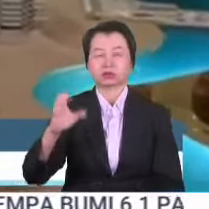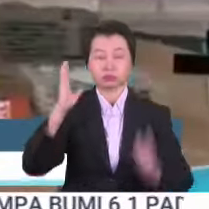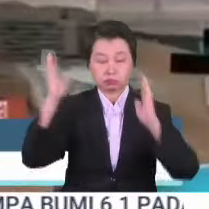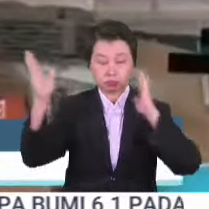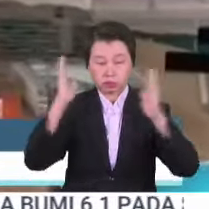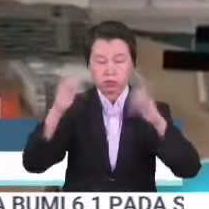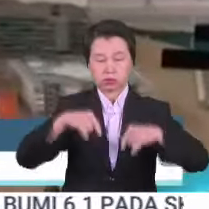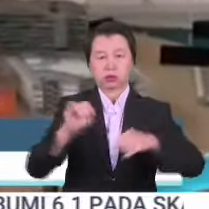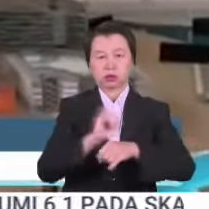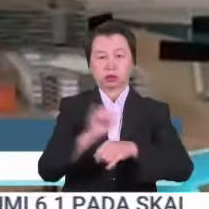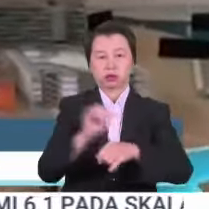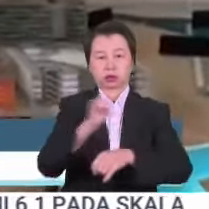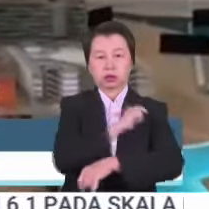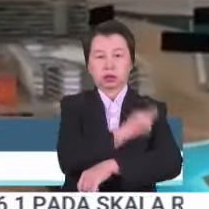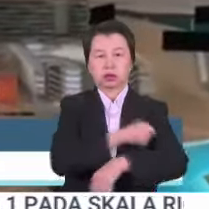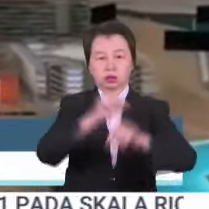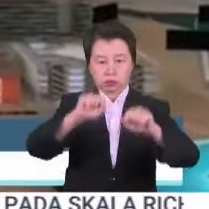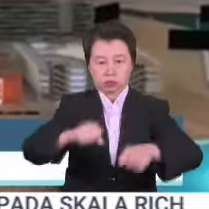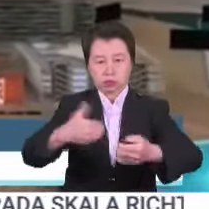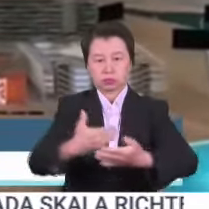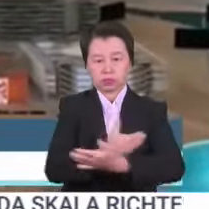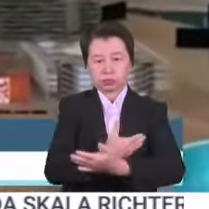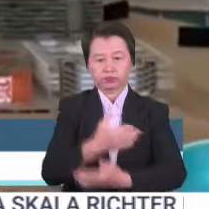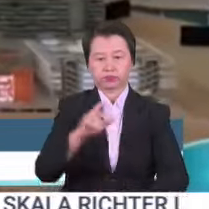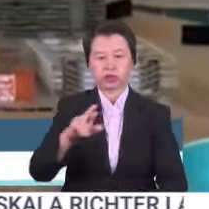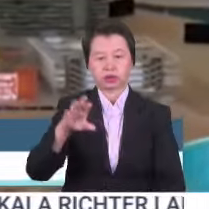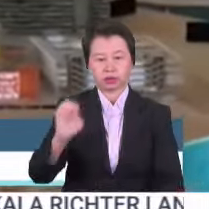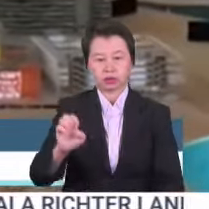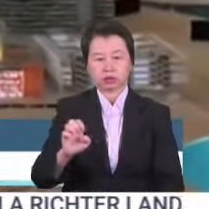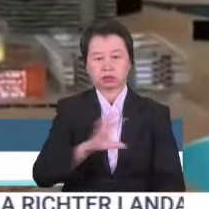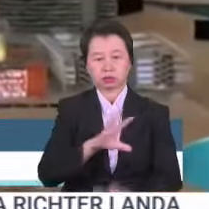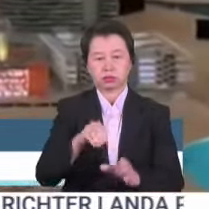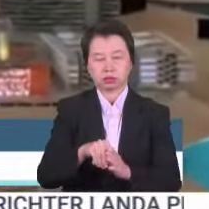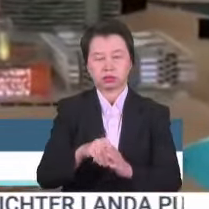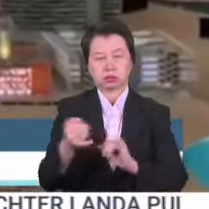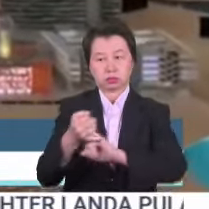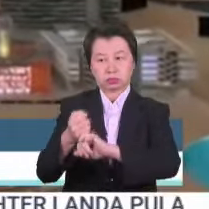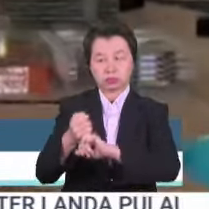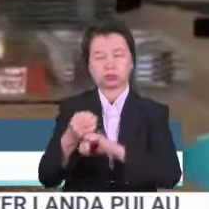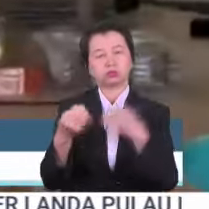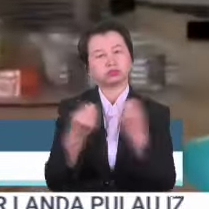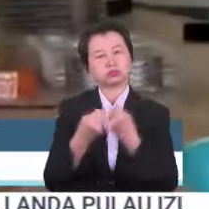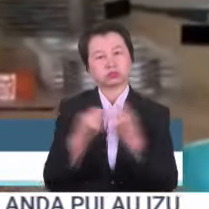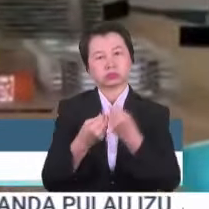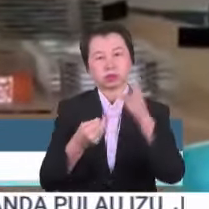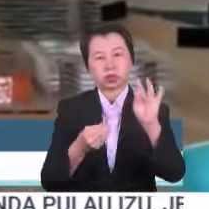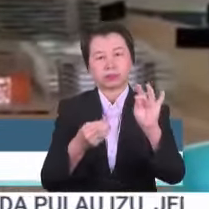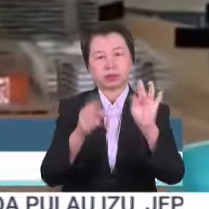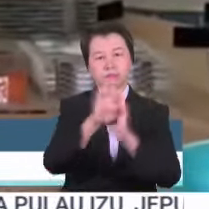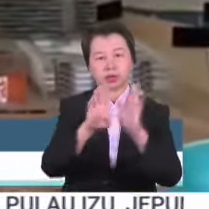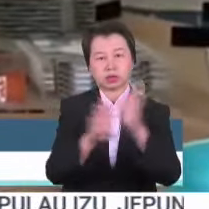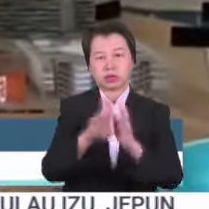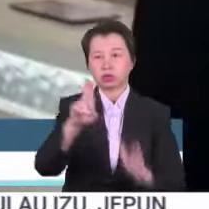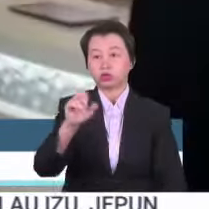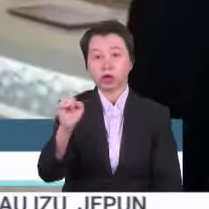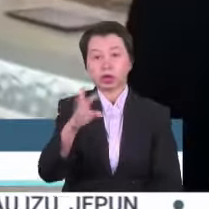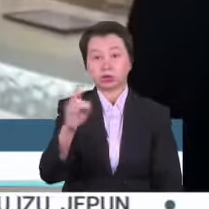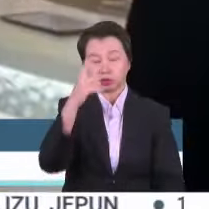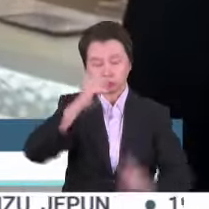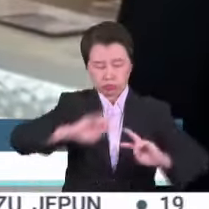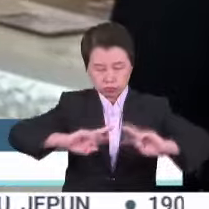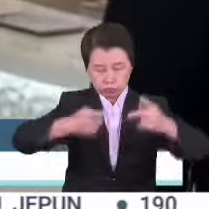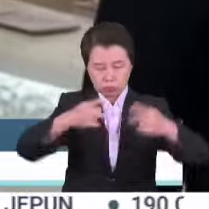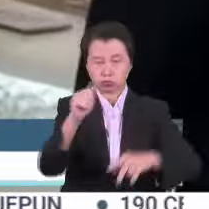Malaysia dalam industri tenaga boleh diperbaharui RE. Ia melibatkan perjanjian berjumlah $8 bilion bagi